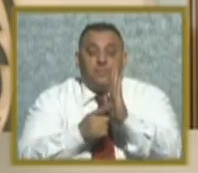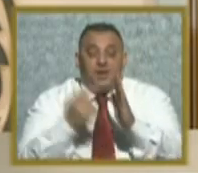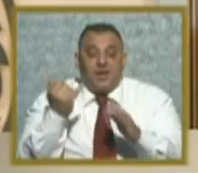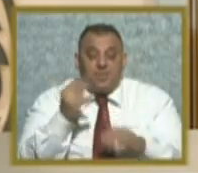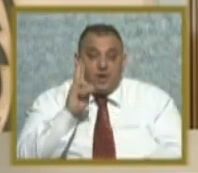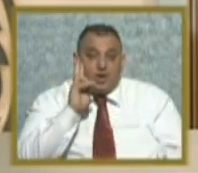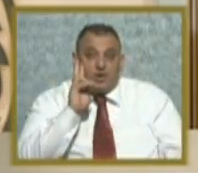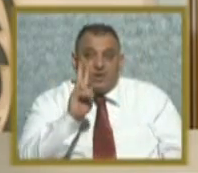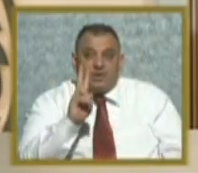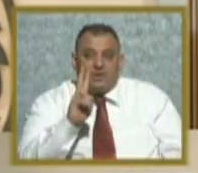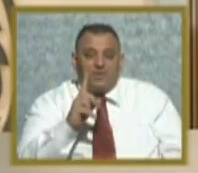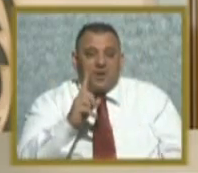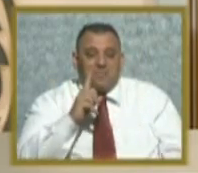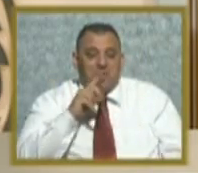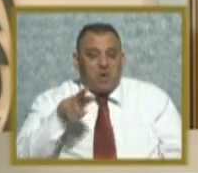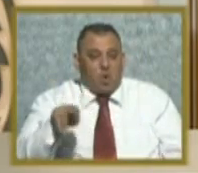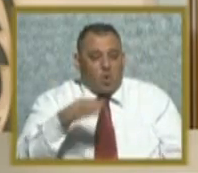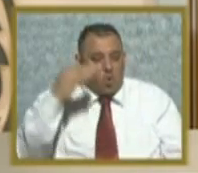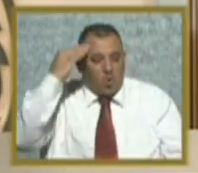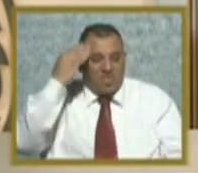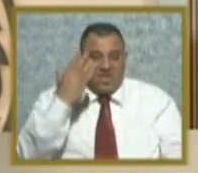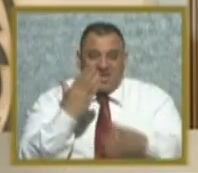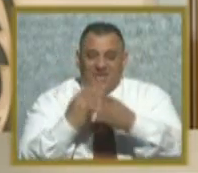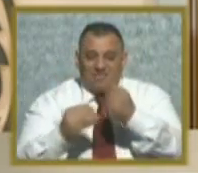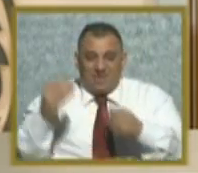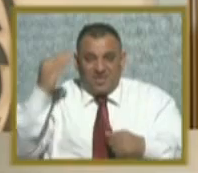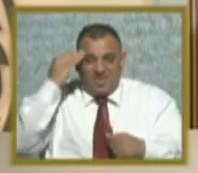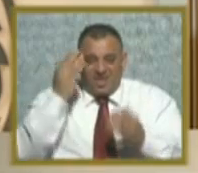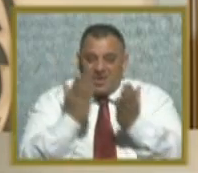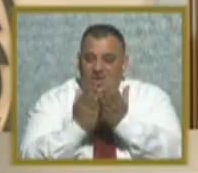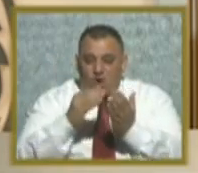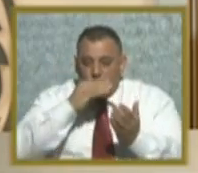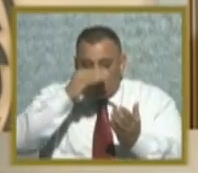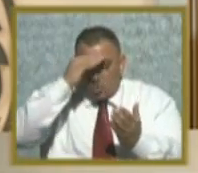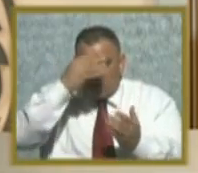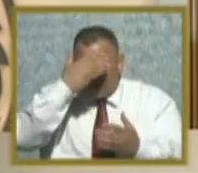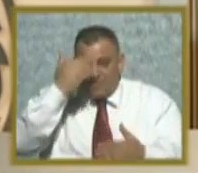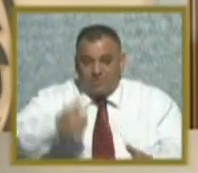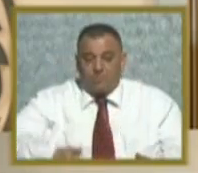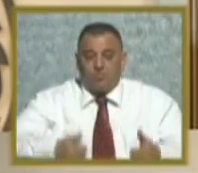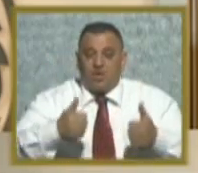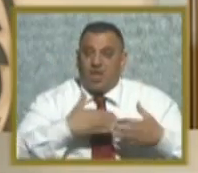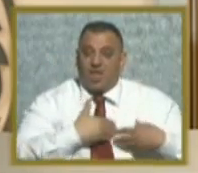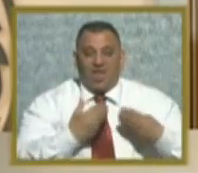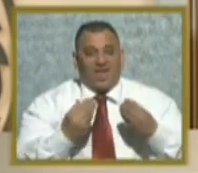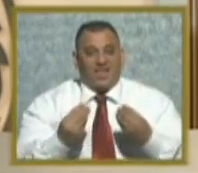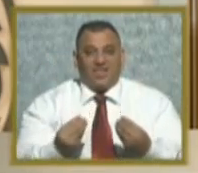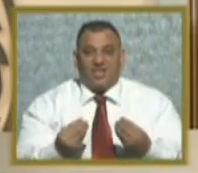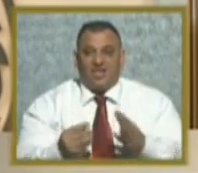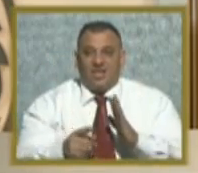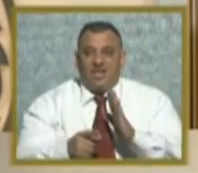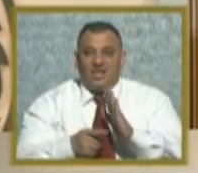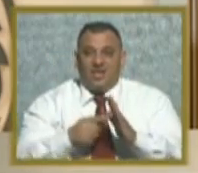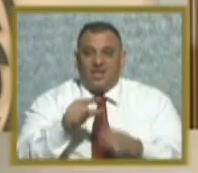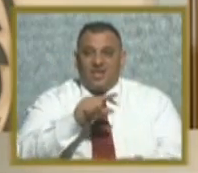يرى أمهاتنا وأخواتنا وبناتنا يحرصون على قراءة القرآن وحفظ القرآن، هذا شيء طيب وشيء جميل. والأم في